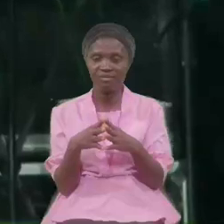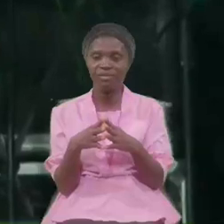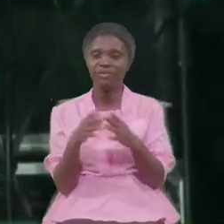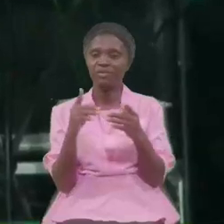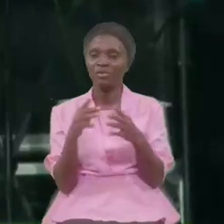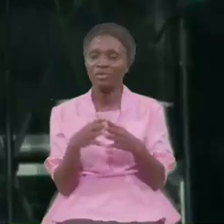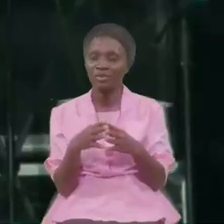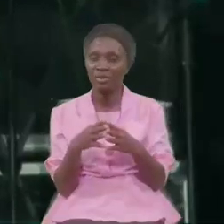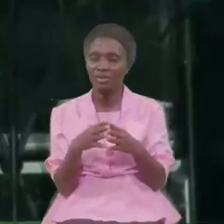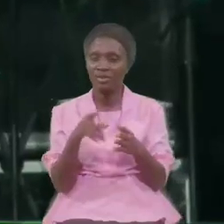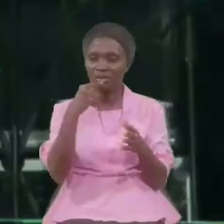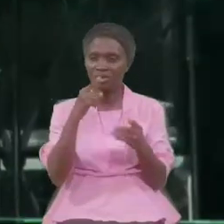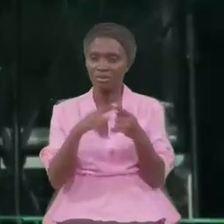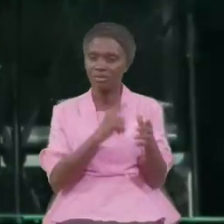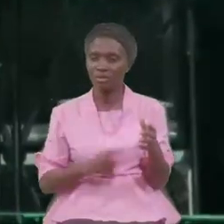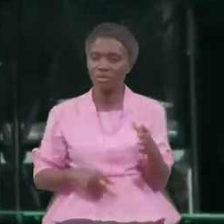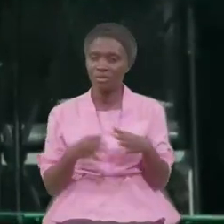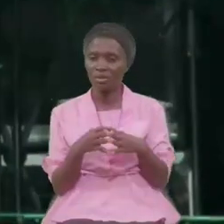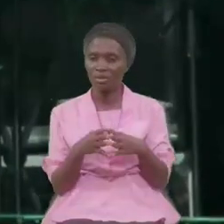Quand tu viens au Seigneur,